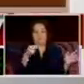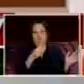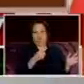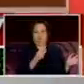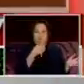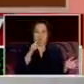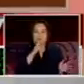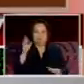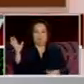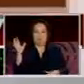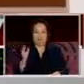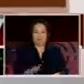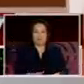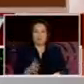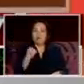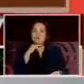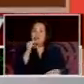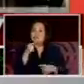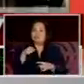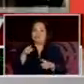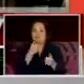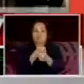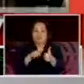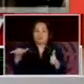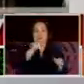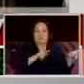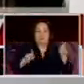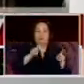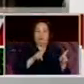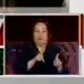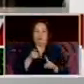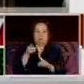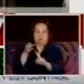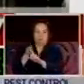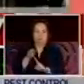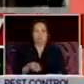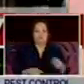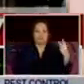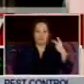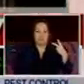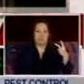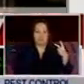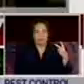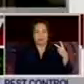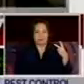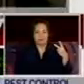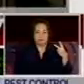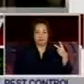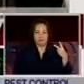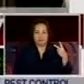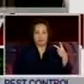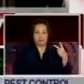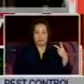Yan. Ba't hindi natin habulin yung ganon? Pangalawa, palusot. O pangalawa, na ginagawa